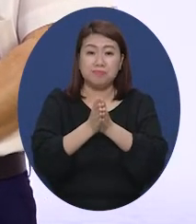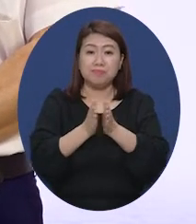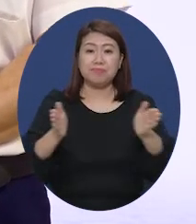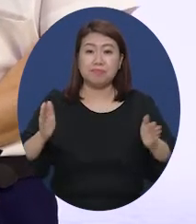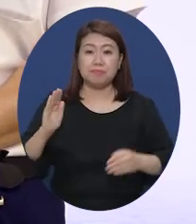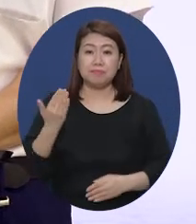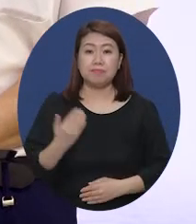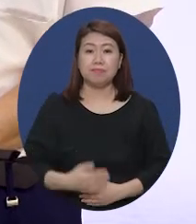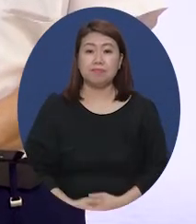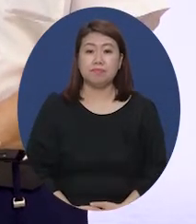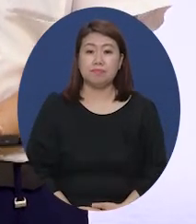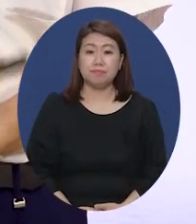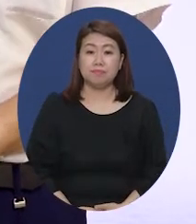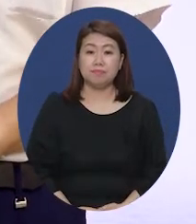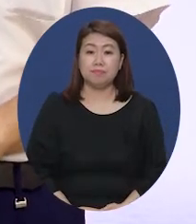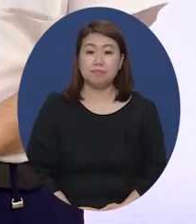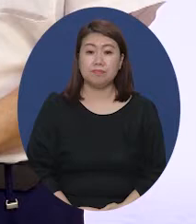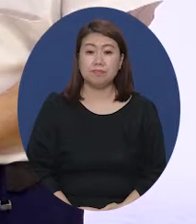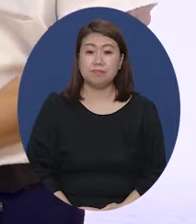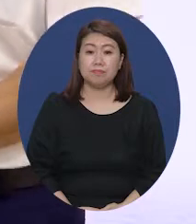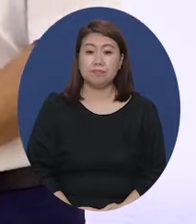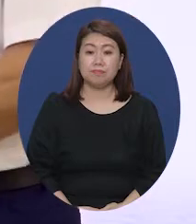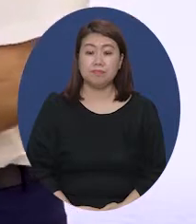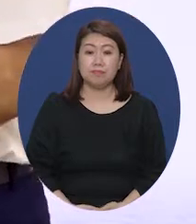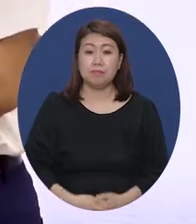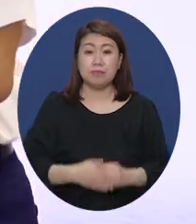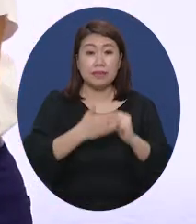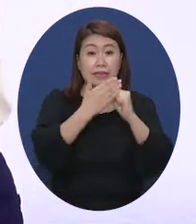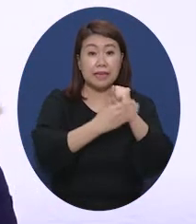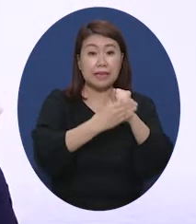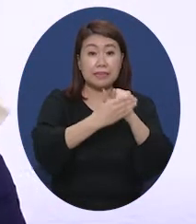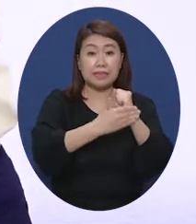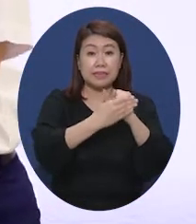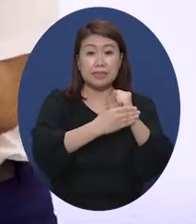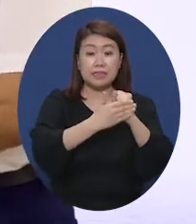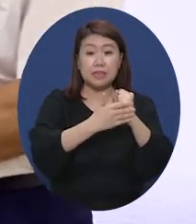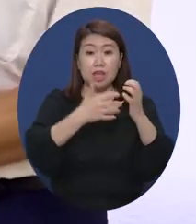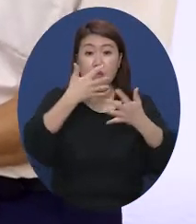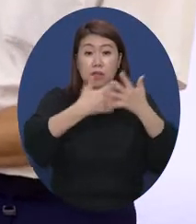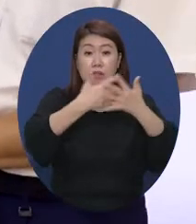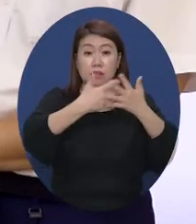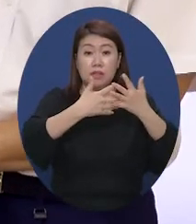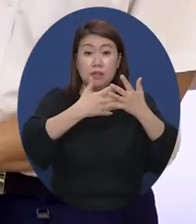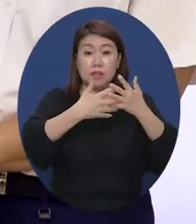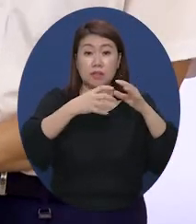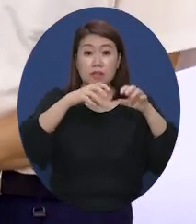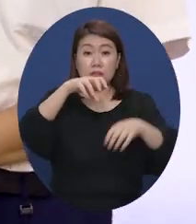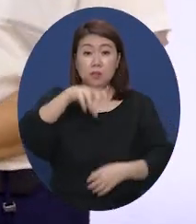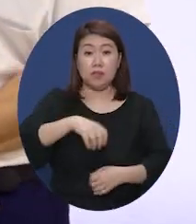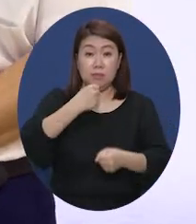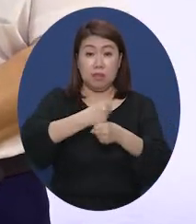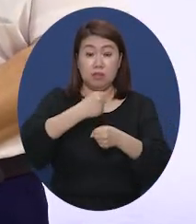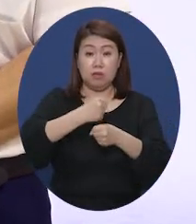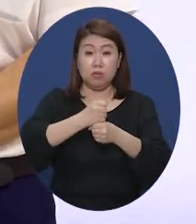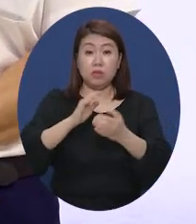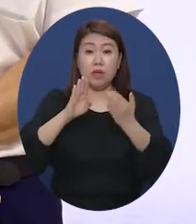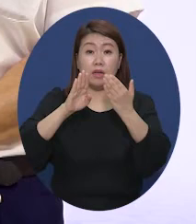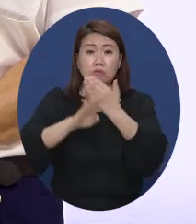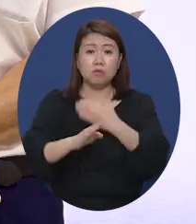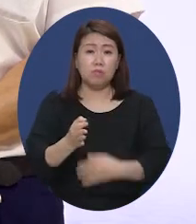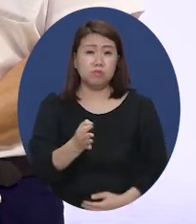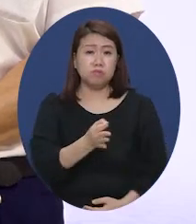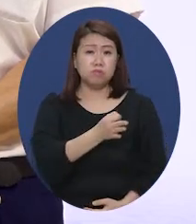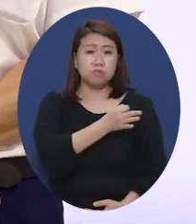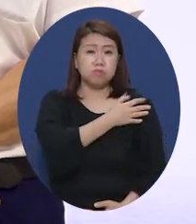이때부터 이루어지기 시작했던 겁니다. 이 이제 극장을 만드는 데 있어서 워낙